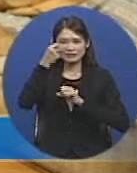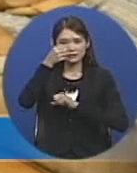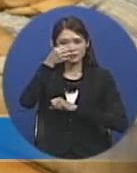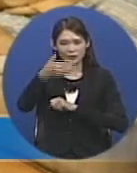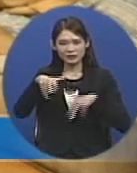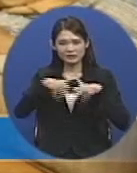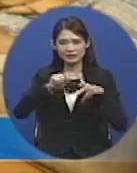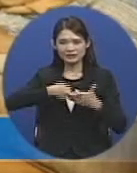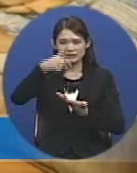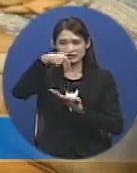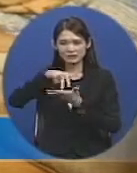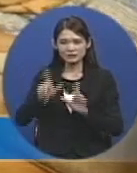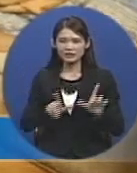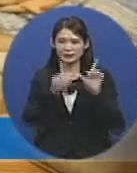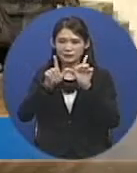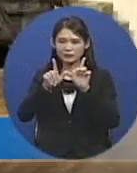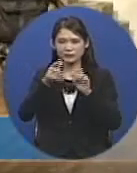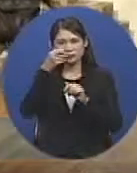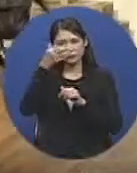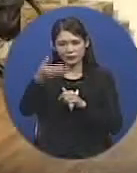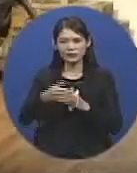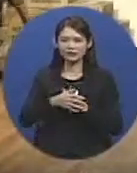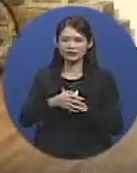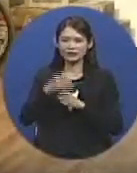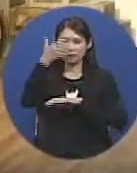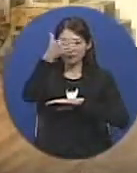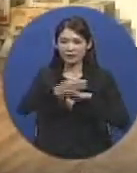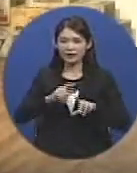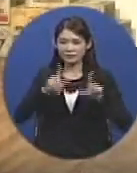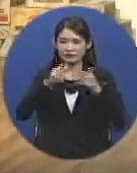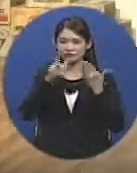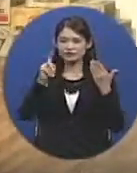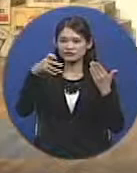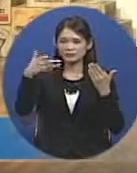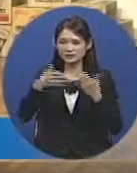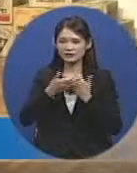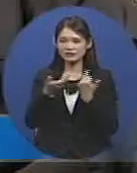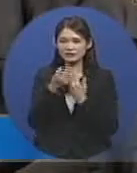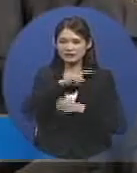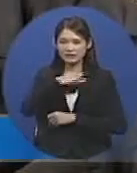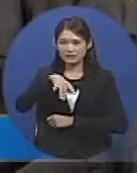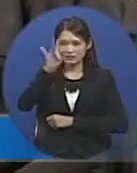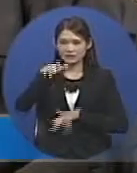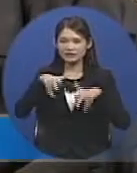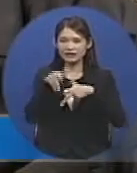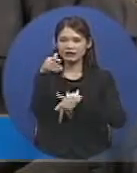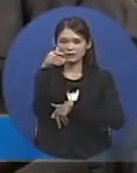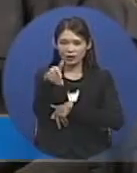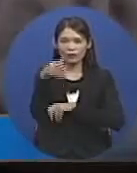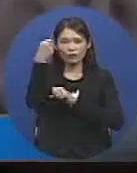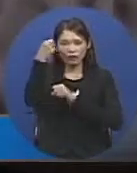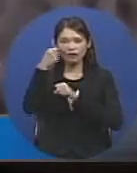장애인의 자립적 삶의 문제를 지적했고 연극제 마지막 날 18일에는 제주 최초 장애인 전문